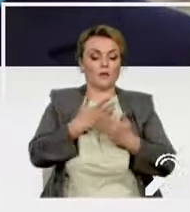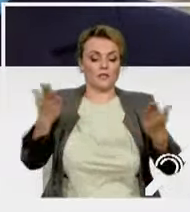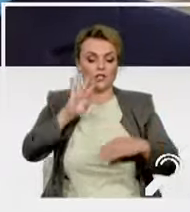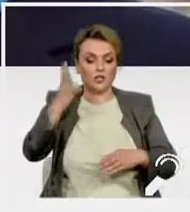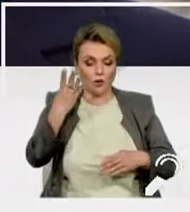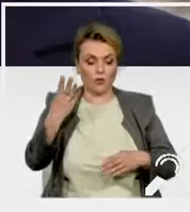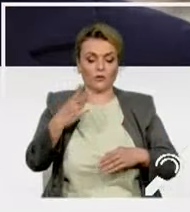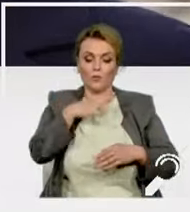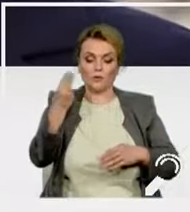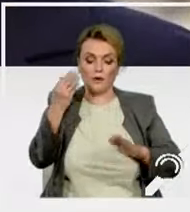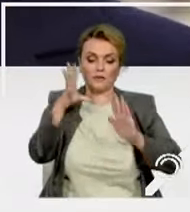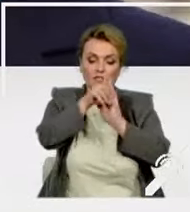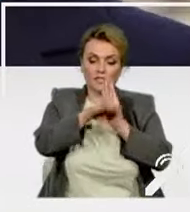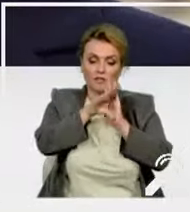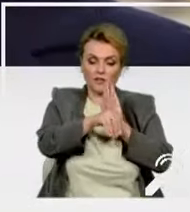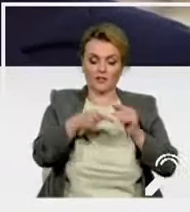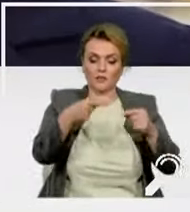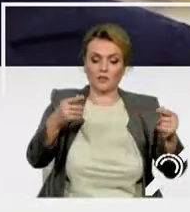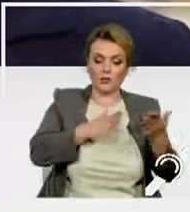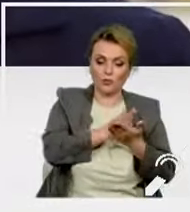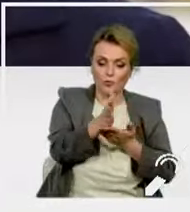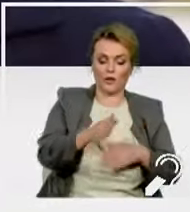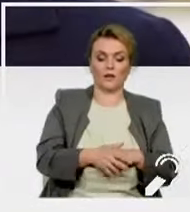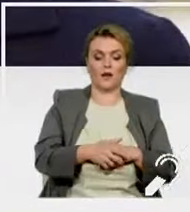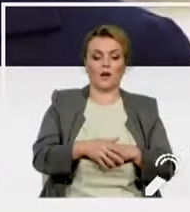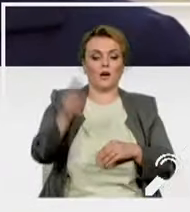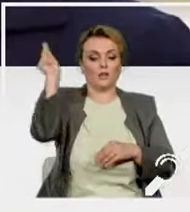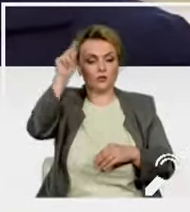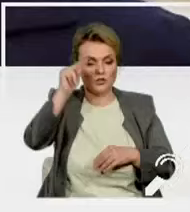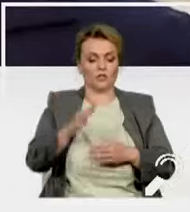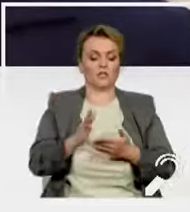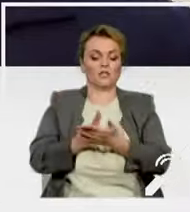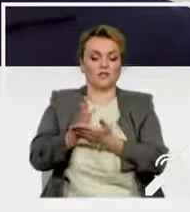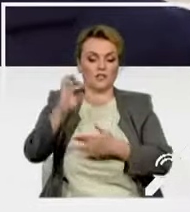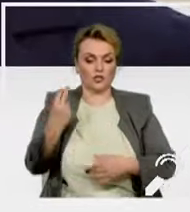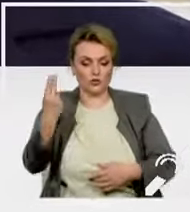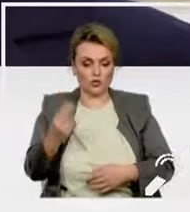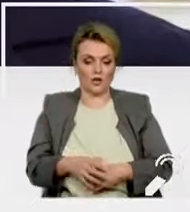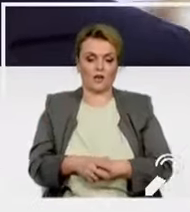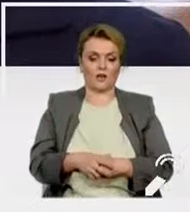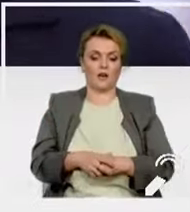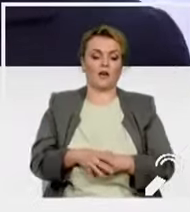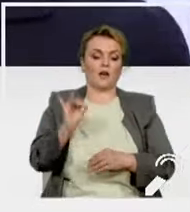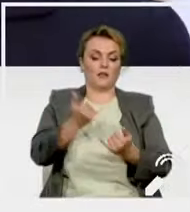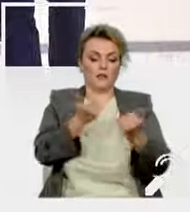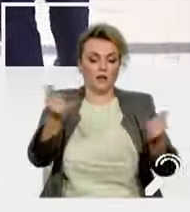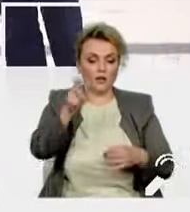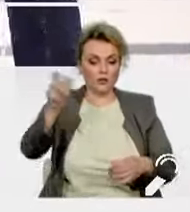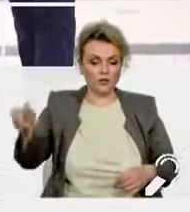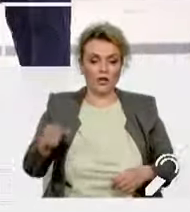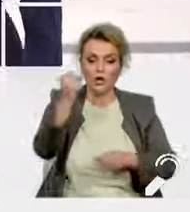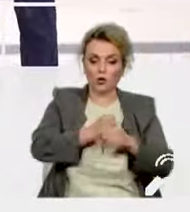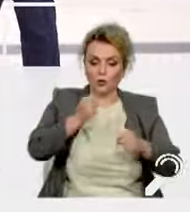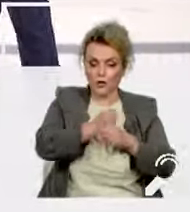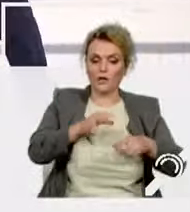education, infrastructure, local community, local services, civil society.